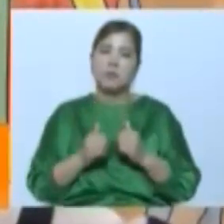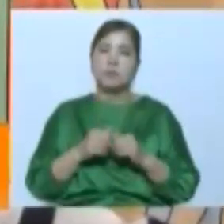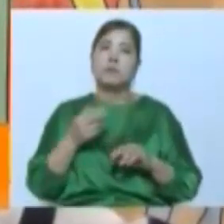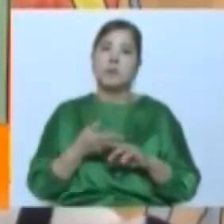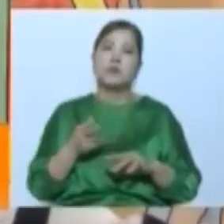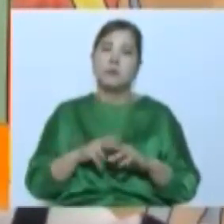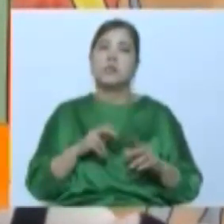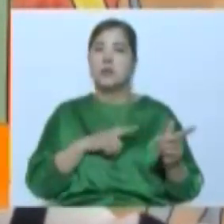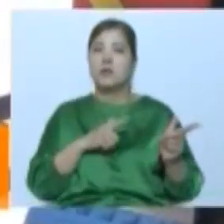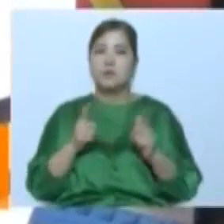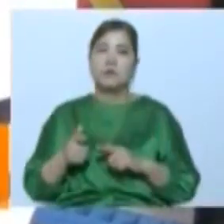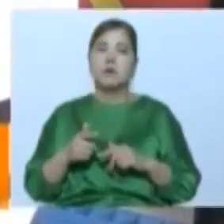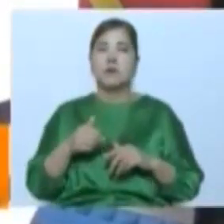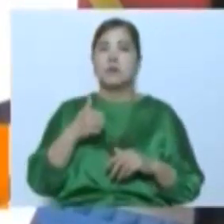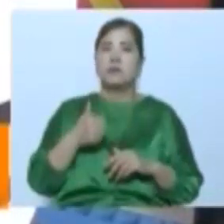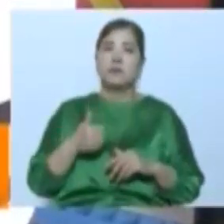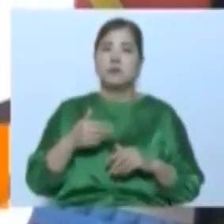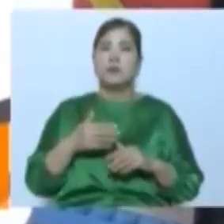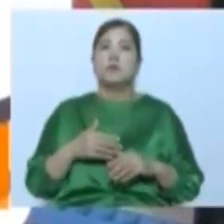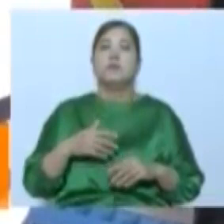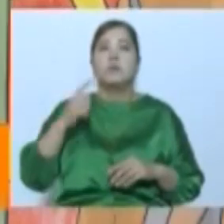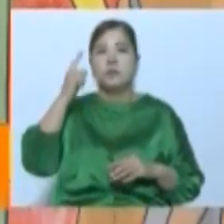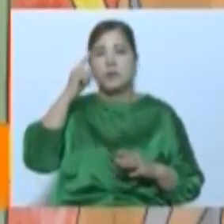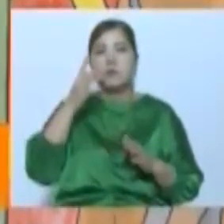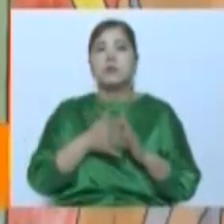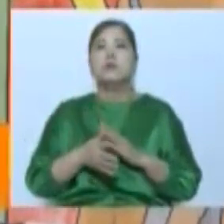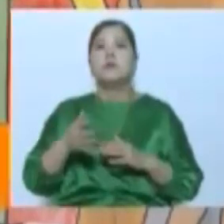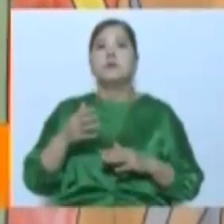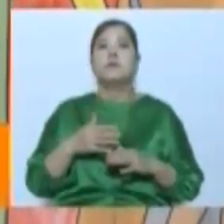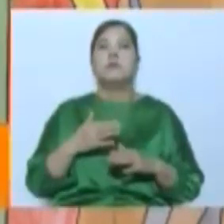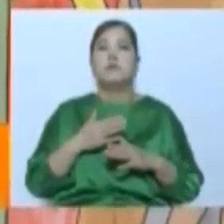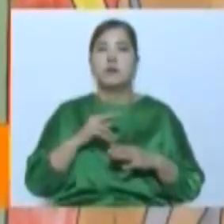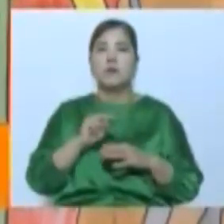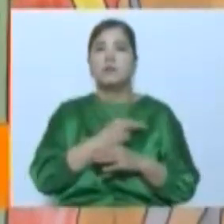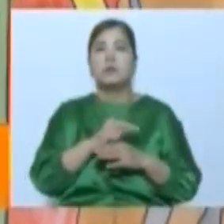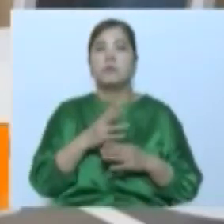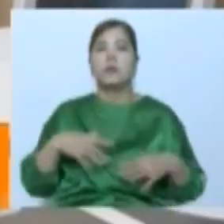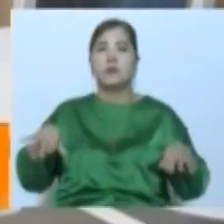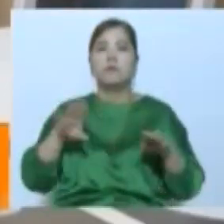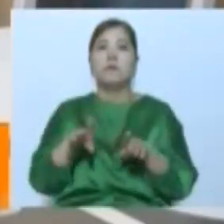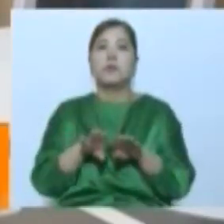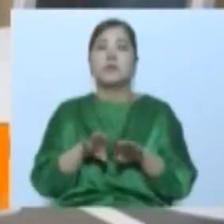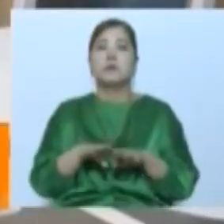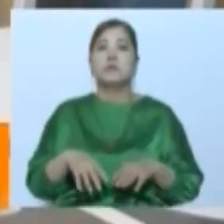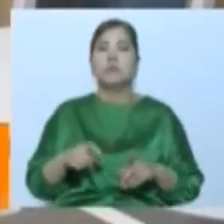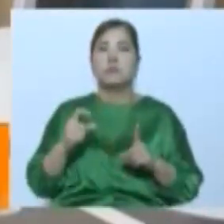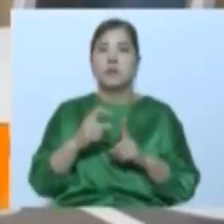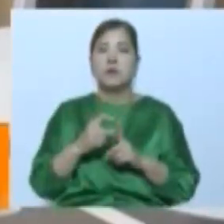приветствовать любую хорошую идею которую они поднимают поскольку мы воспитываем их вместе